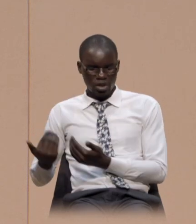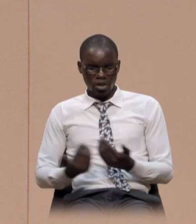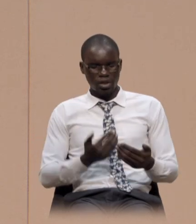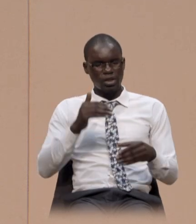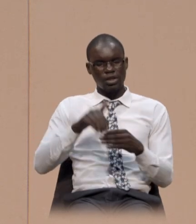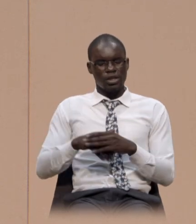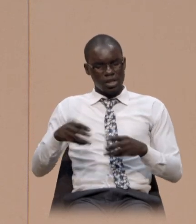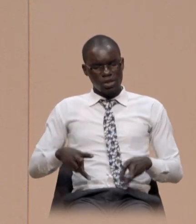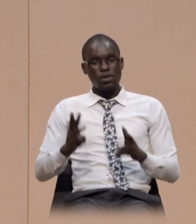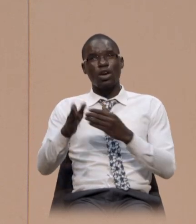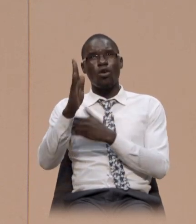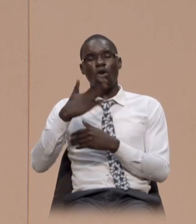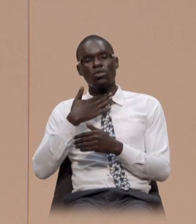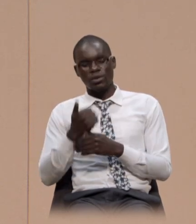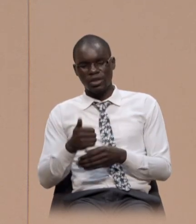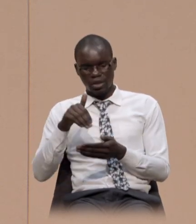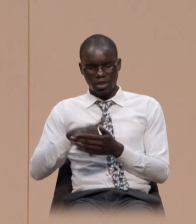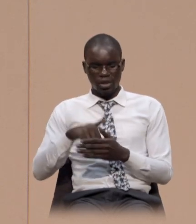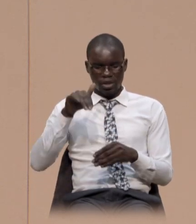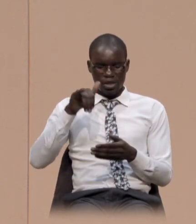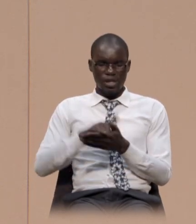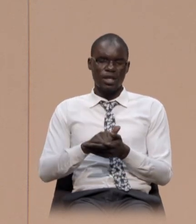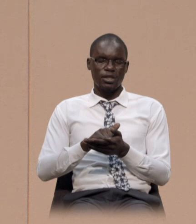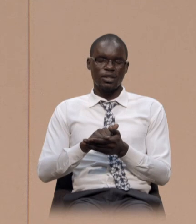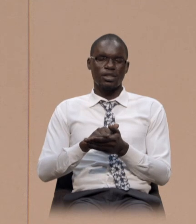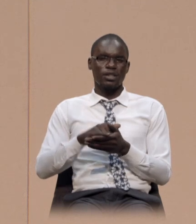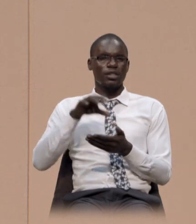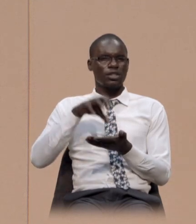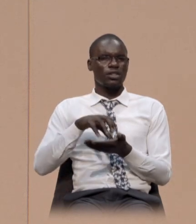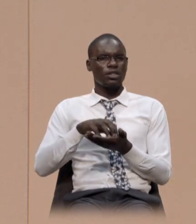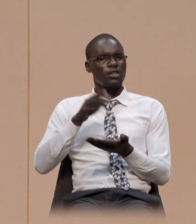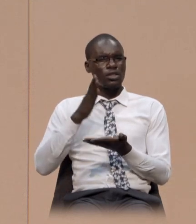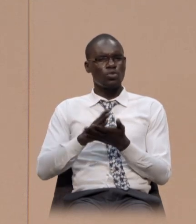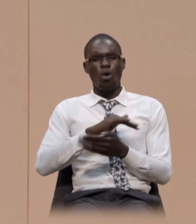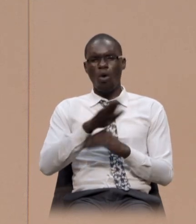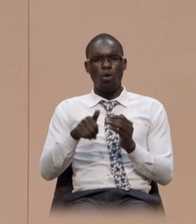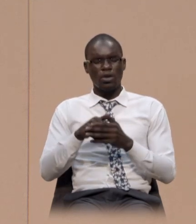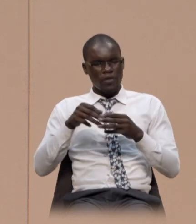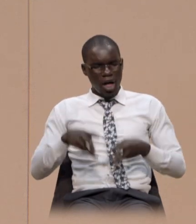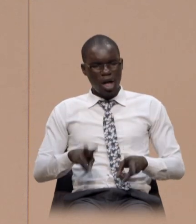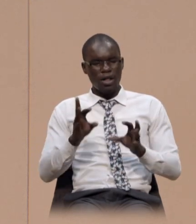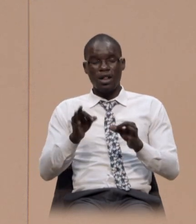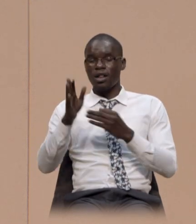Mungu. Na katika hali hiyo, ni hakikisho ya kwamba njia za Mungu